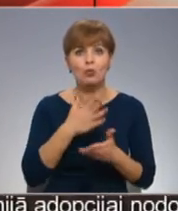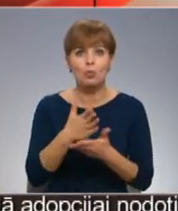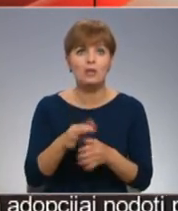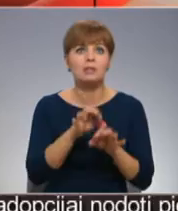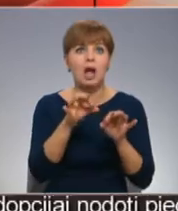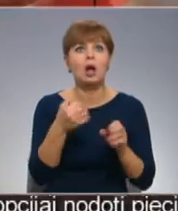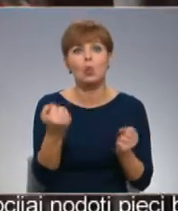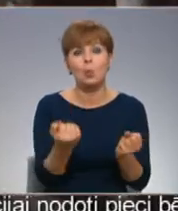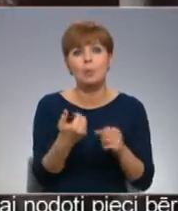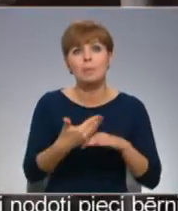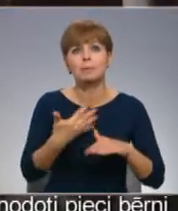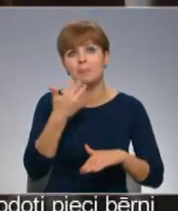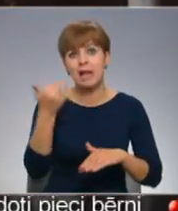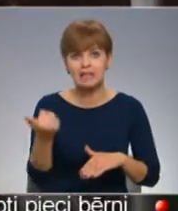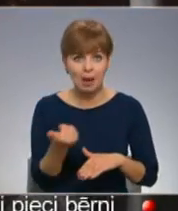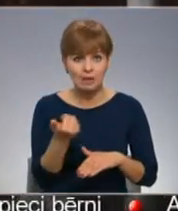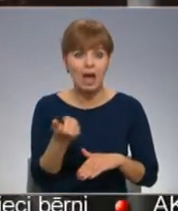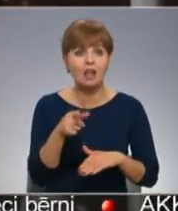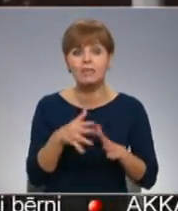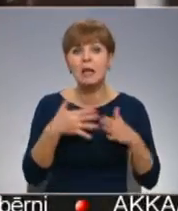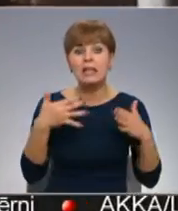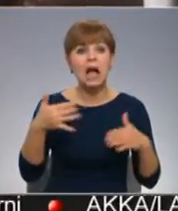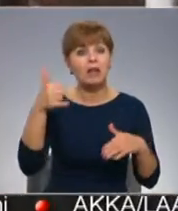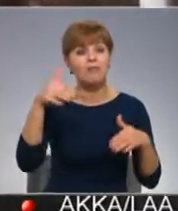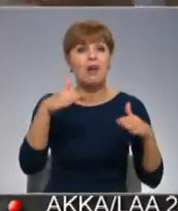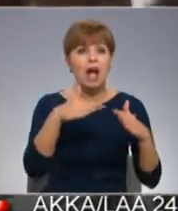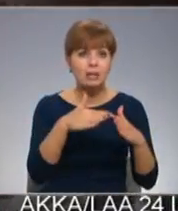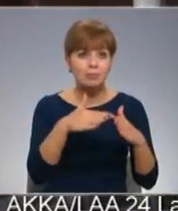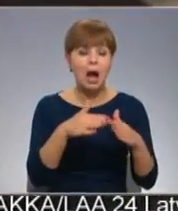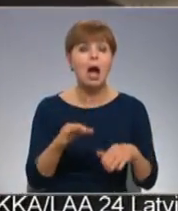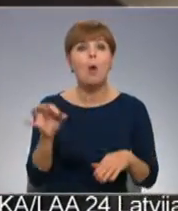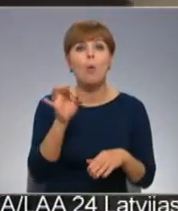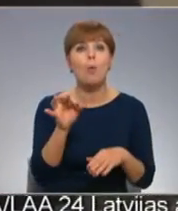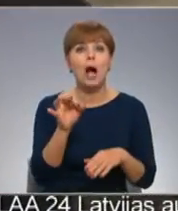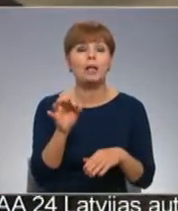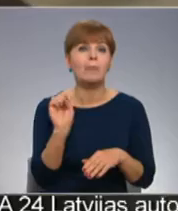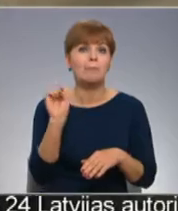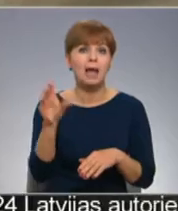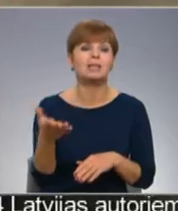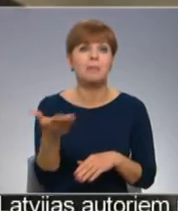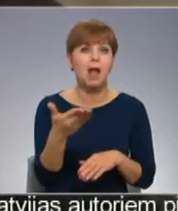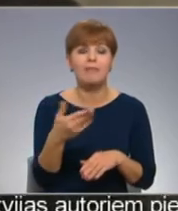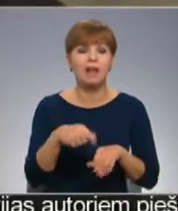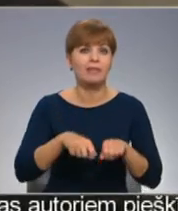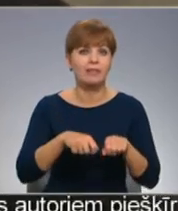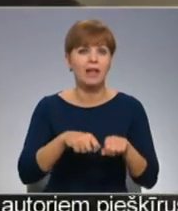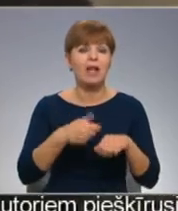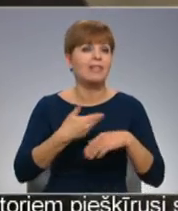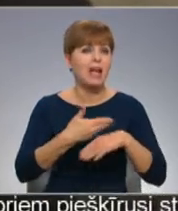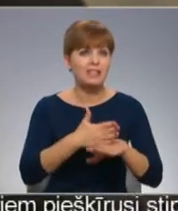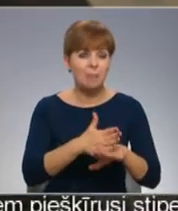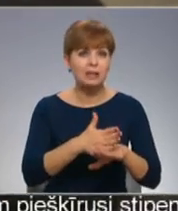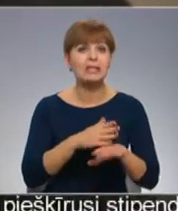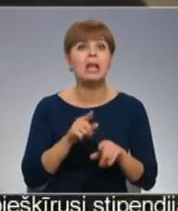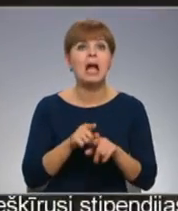televīzija. Es mēģināju tādu neapagrotu to olu, tā mest pļavā, viņa nesaplīst. Nu, tā viņa arī visnībā varētu arī nesaplīst, varbūt